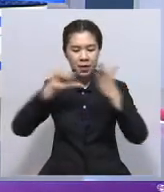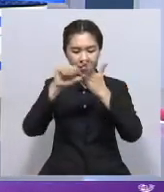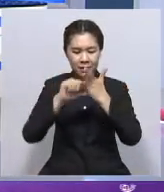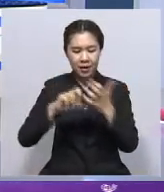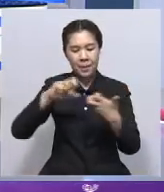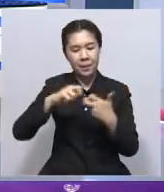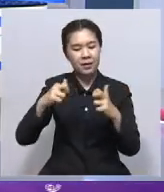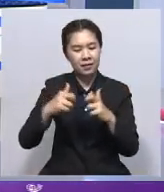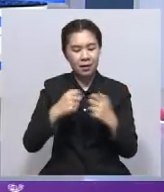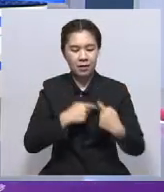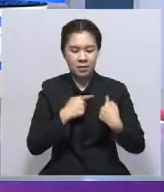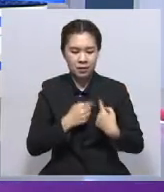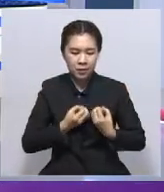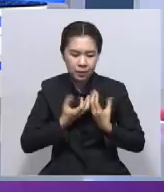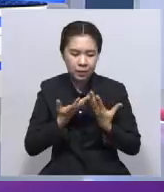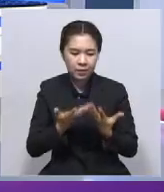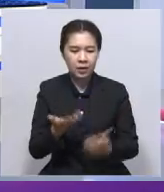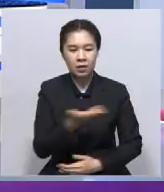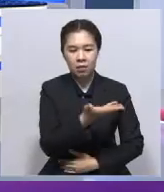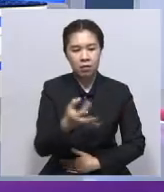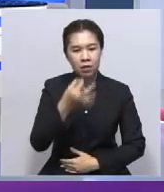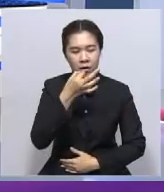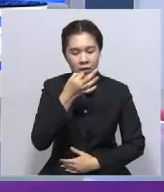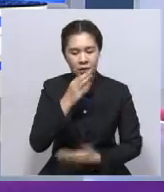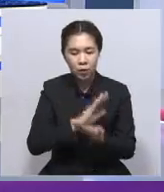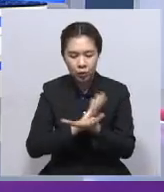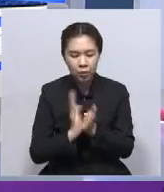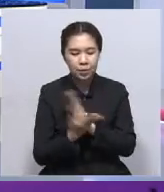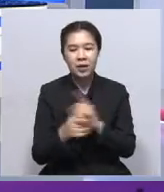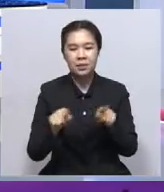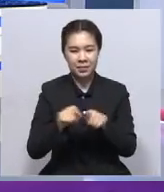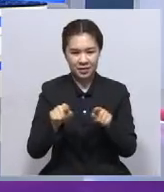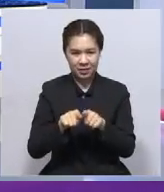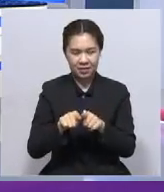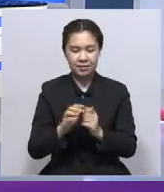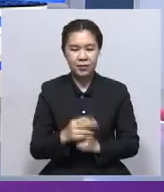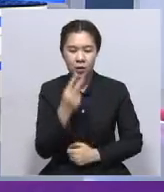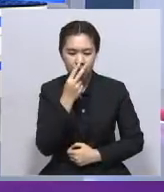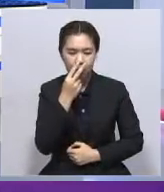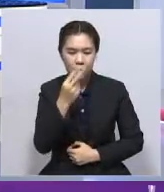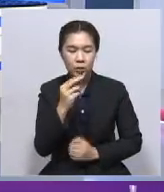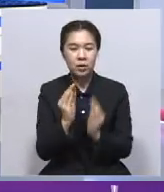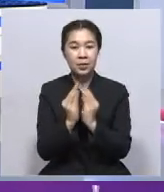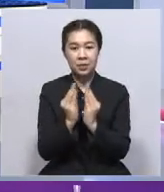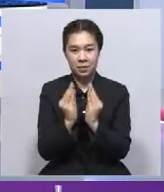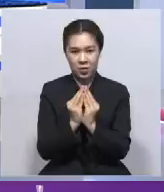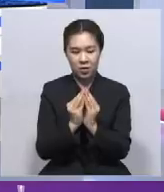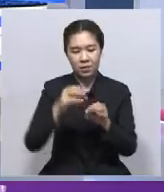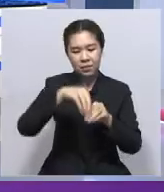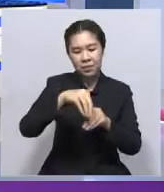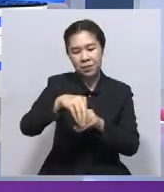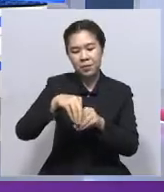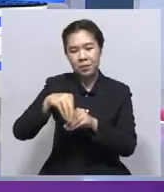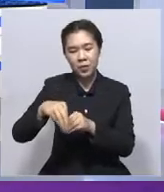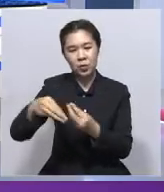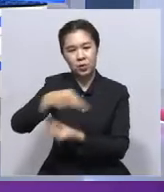ที่ค่ะซึ่งเกษตรกรต้องมีการปรับตัวด้วยจากนั้นนายกรัฐมนตรีเยี่ยมชมแปลงนาบัวจากที่ดินพระราชทานที่นำ